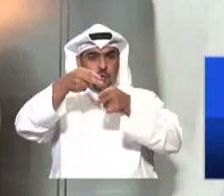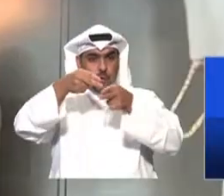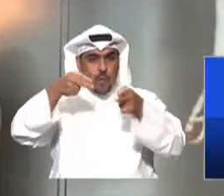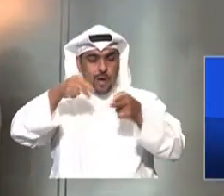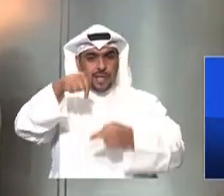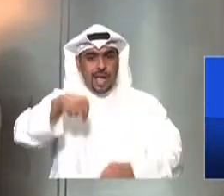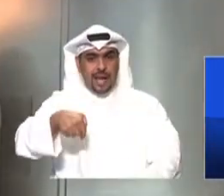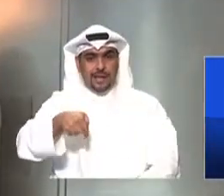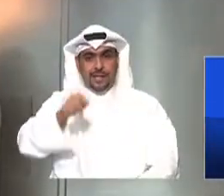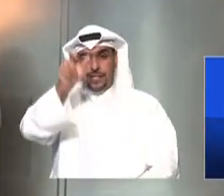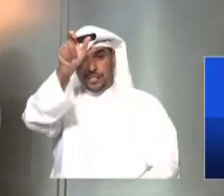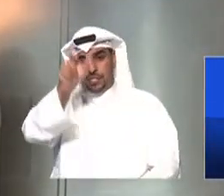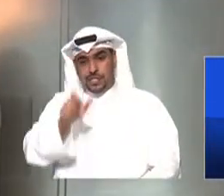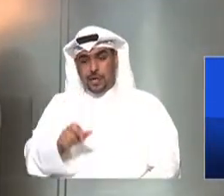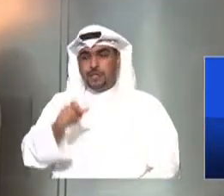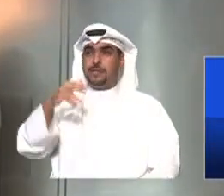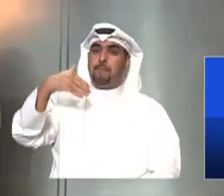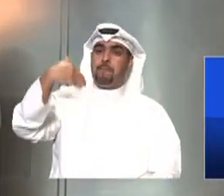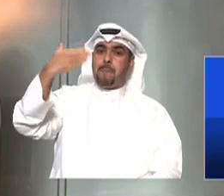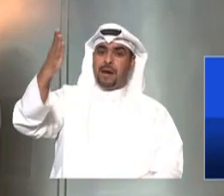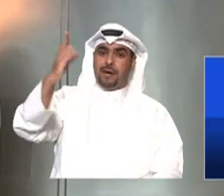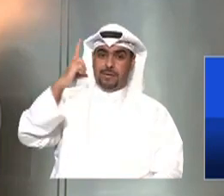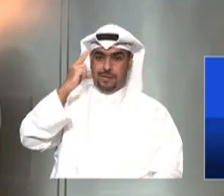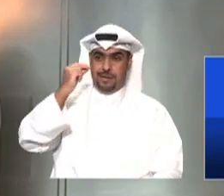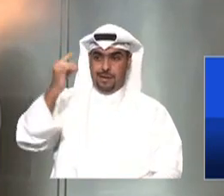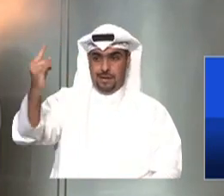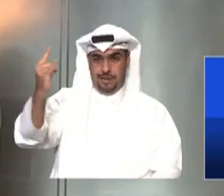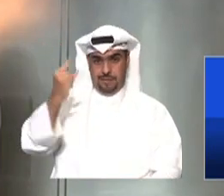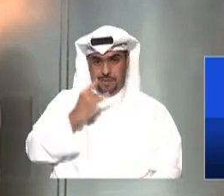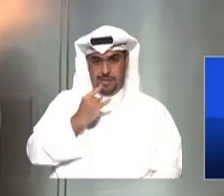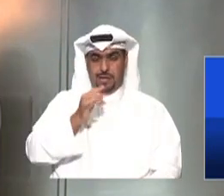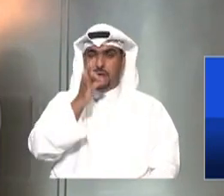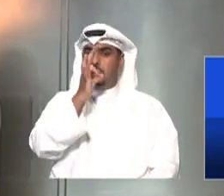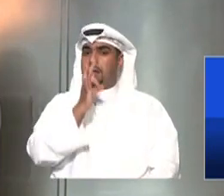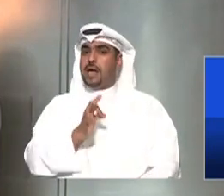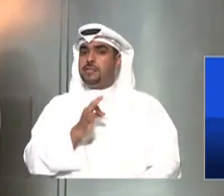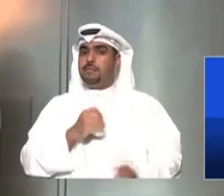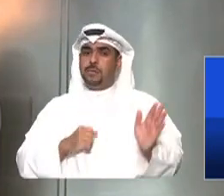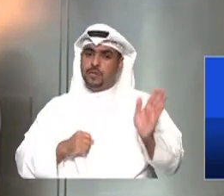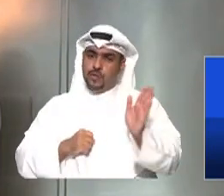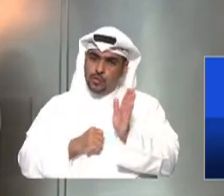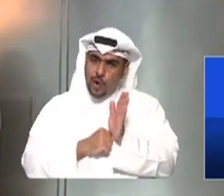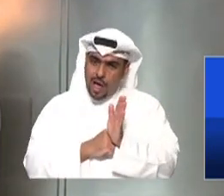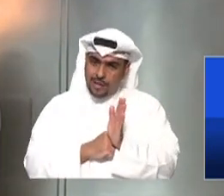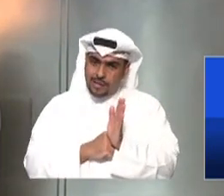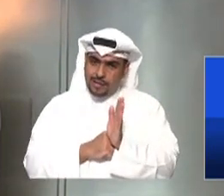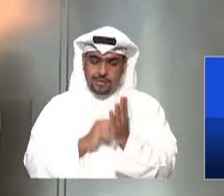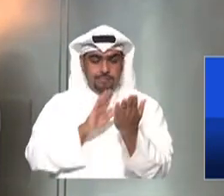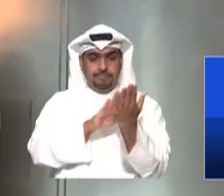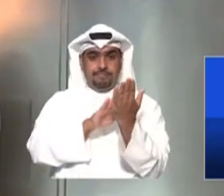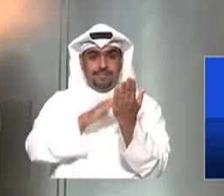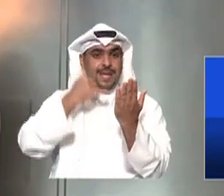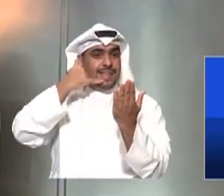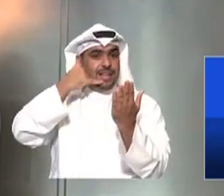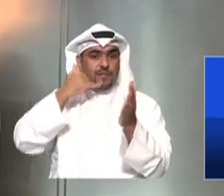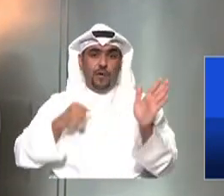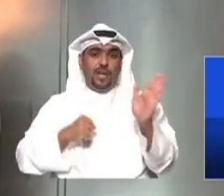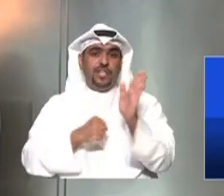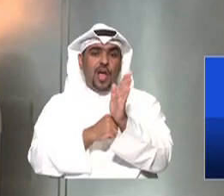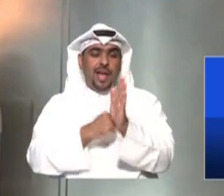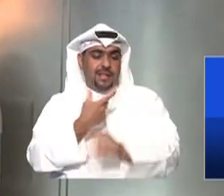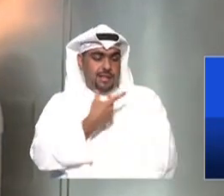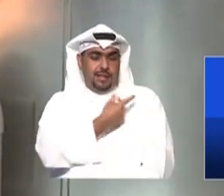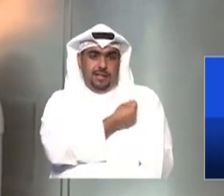مطار الكويت الدولي وفق اعتمادات وإجراءات الصحية المطلوبة لهم على حسب إجراءات واشتراطات المطلوبة، وعليه تمت